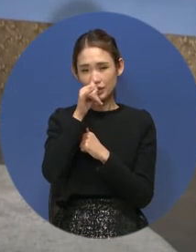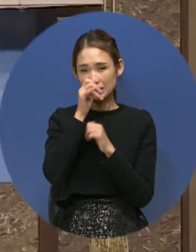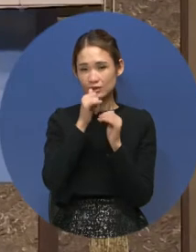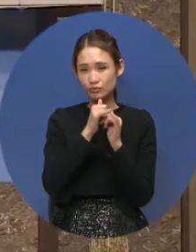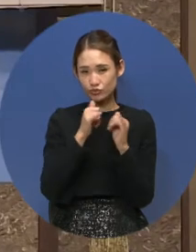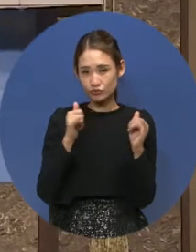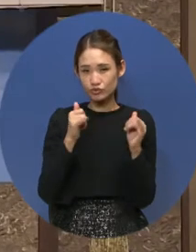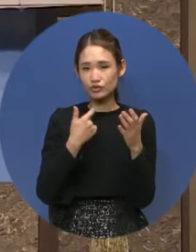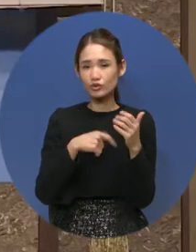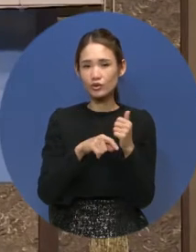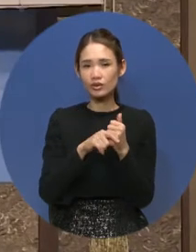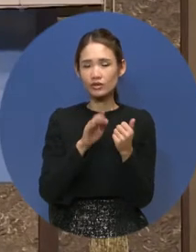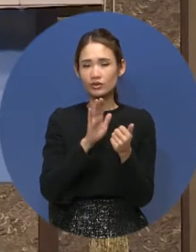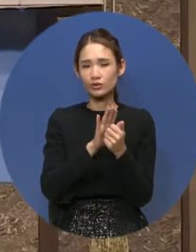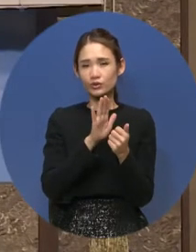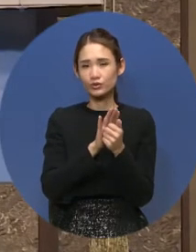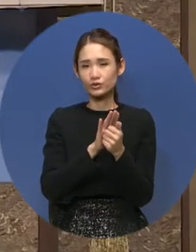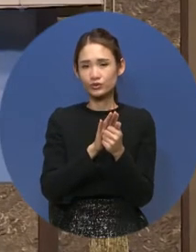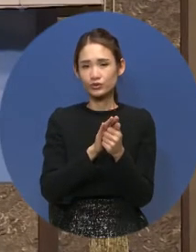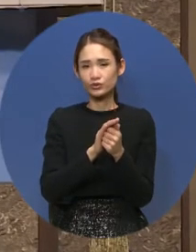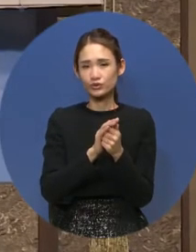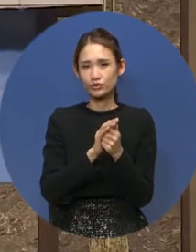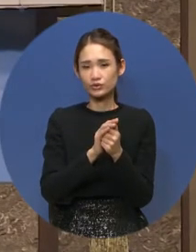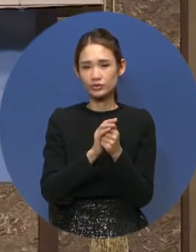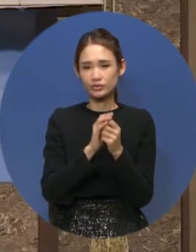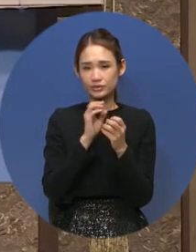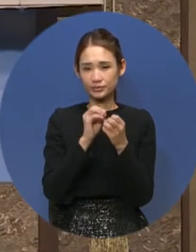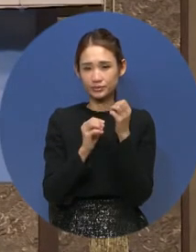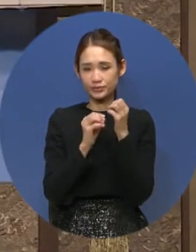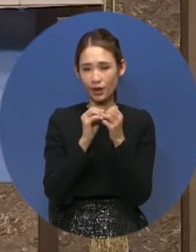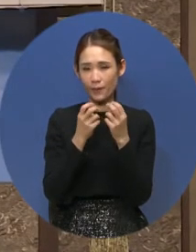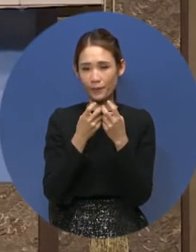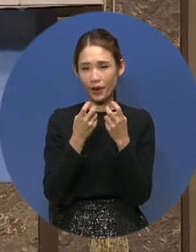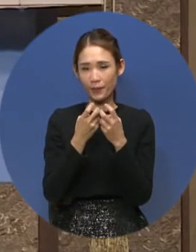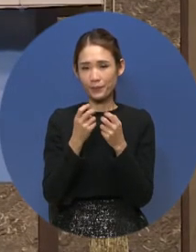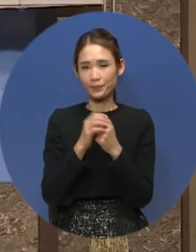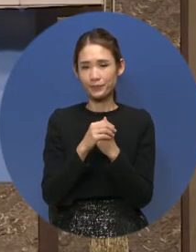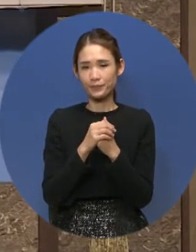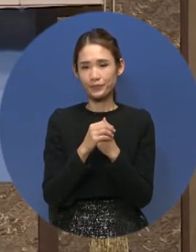네. 그거를 보완할 수 있는 메시지 뭐 방법을 구현한 게